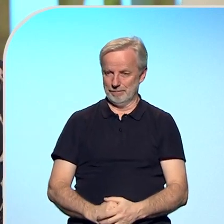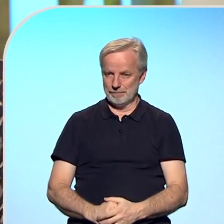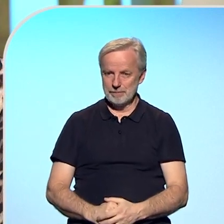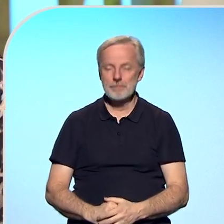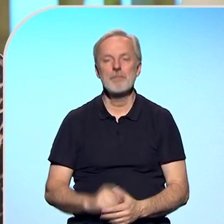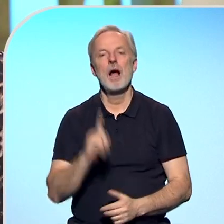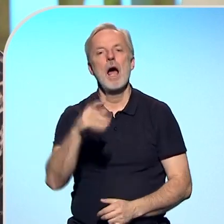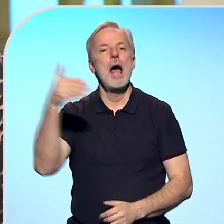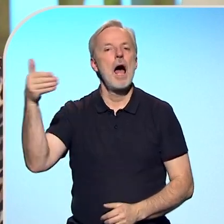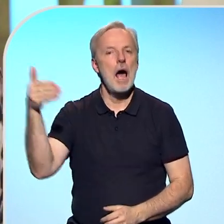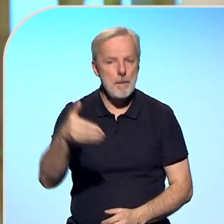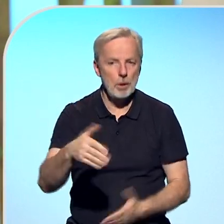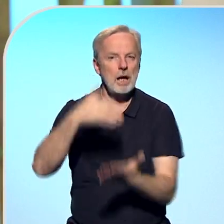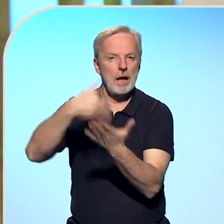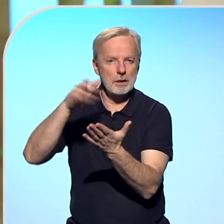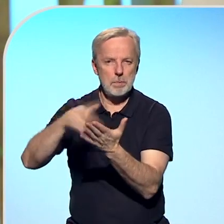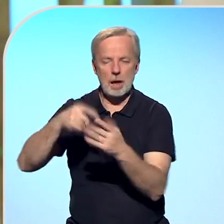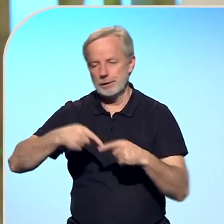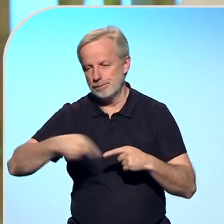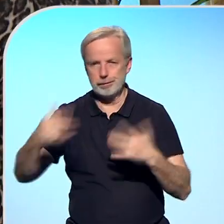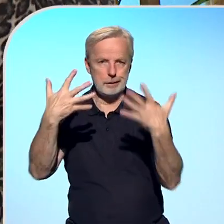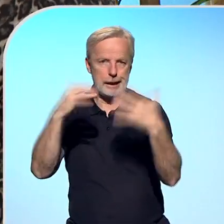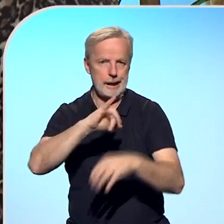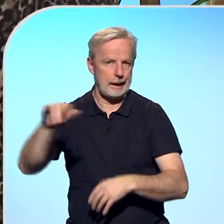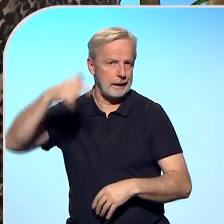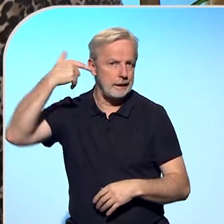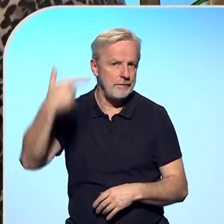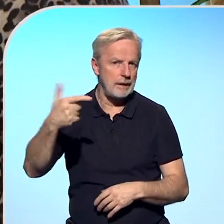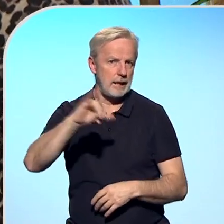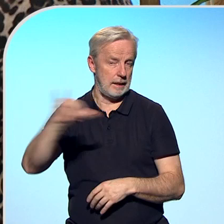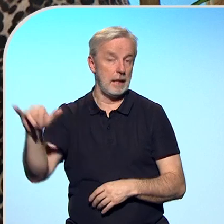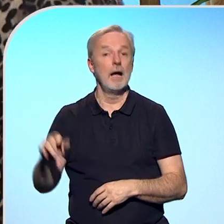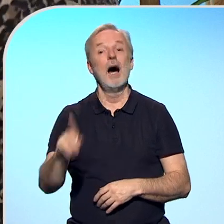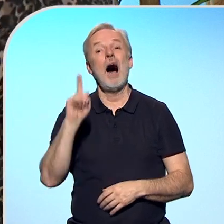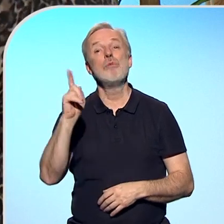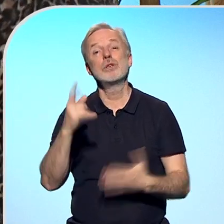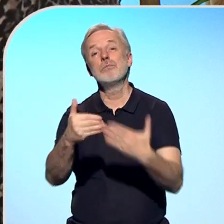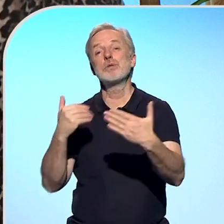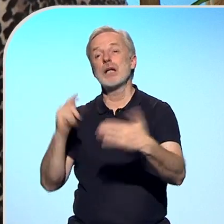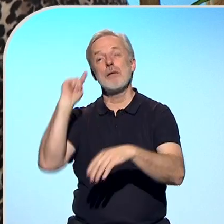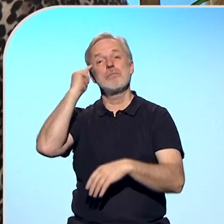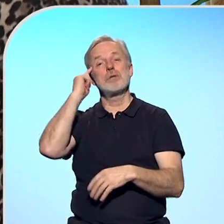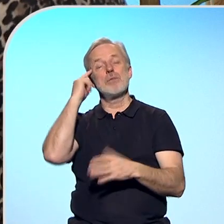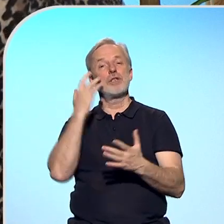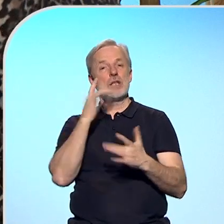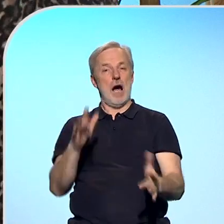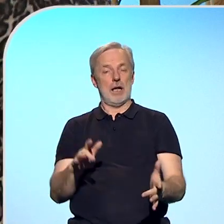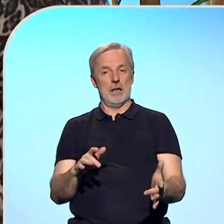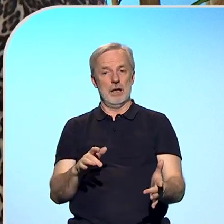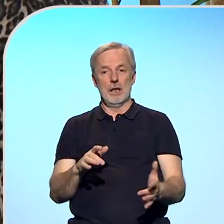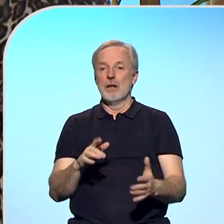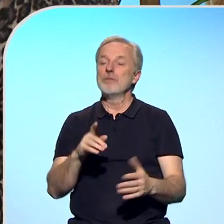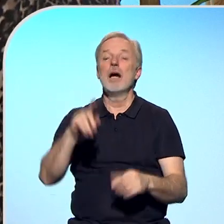se finančně na až desítky let. Mm-hmm. Tak co všechno by měl člověk jakoby vnímat, protože to není jenom o té hypotéce a